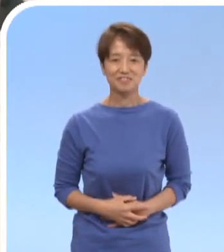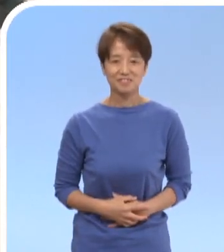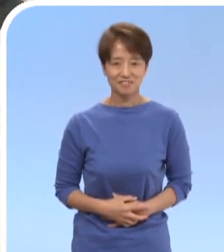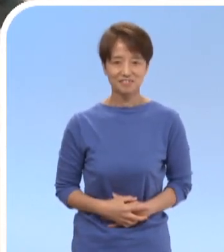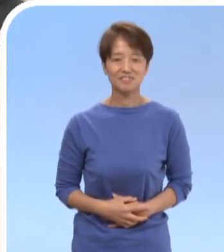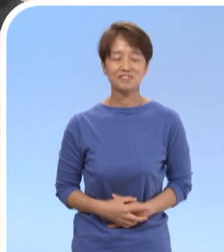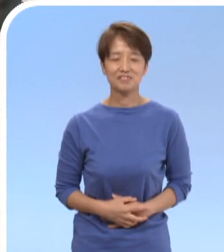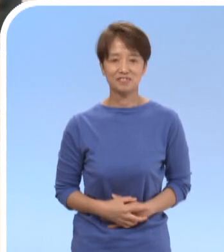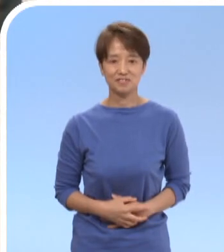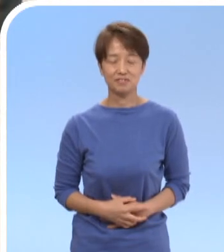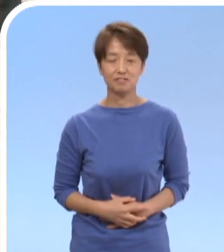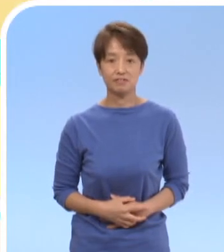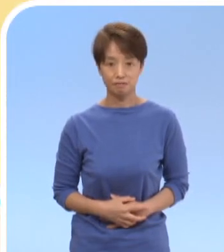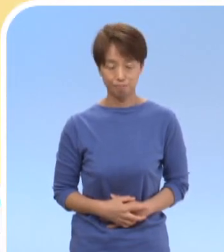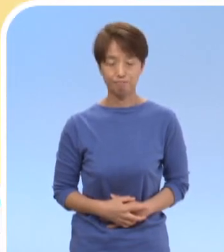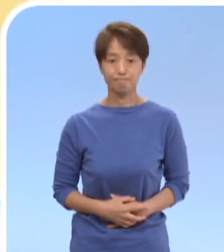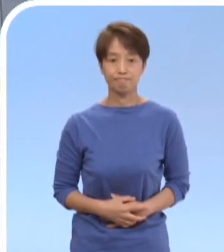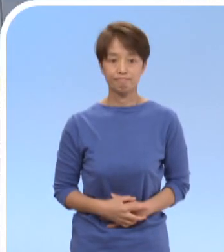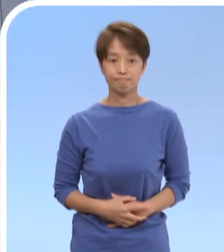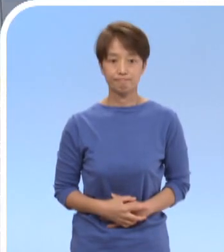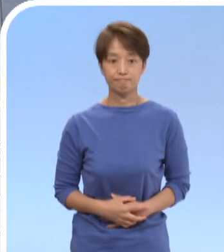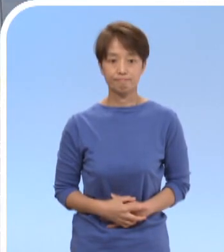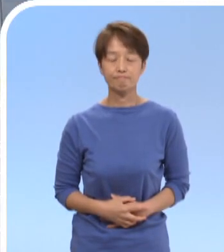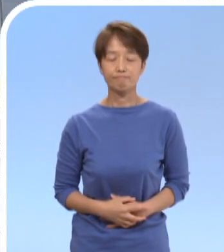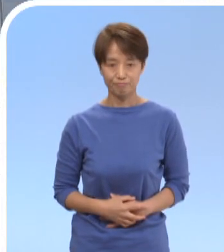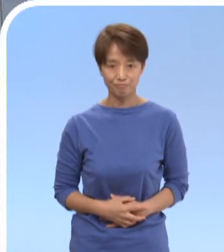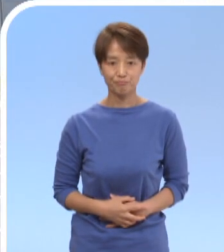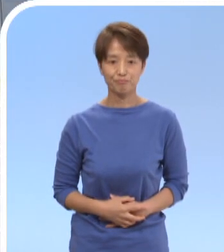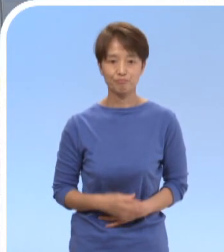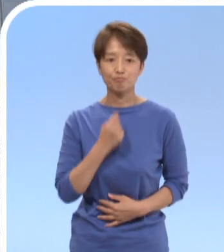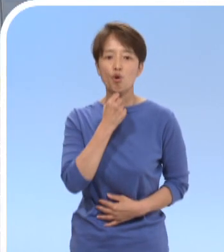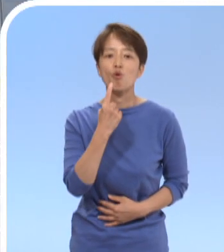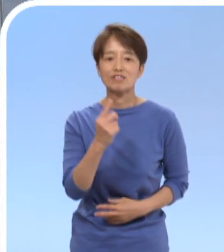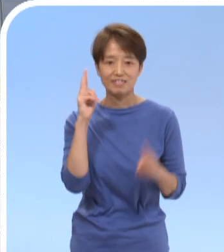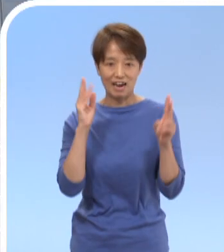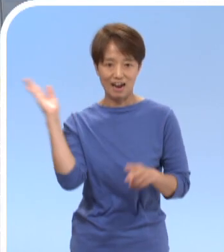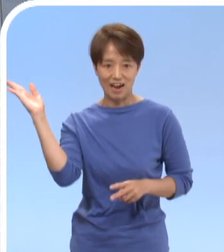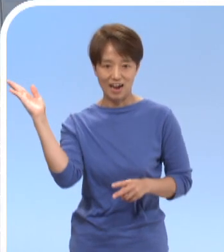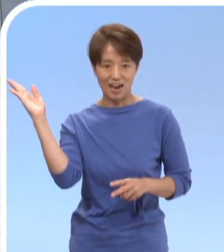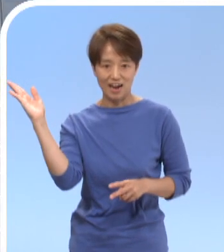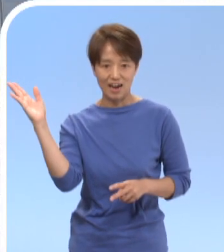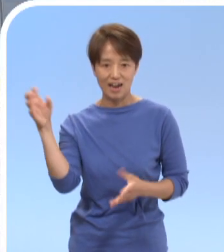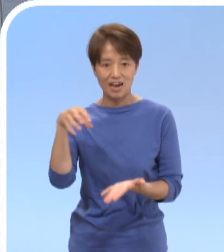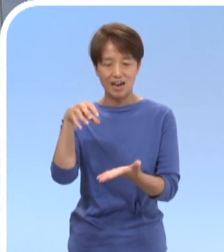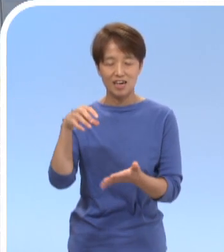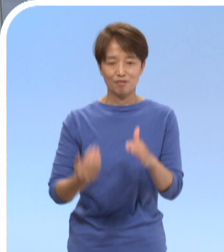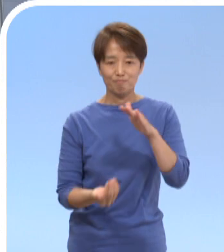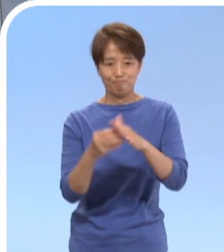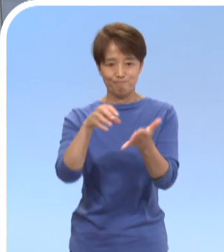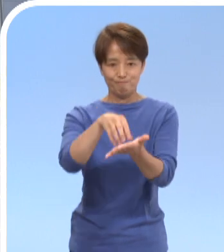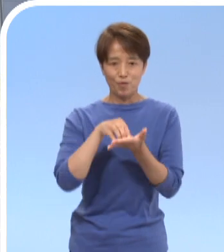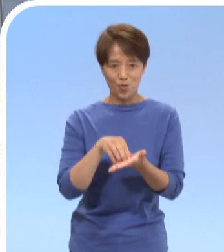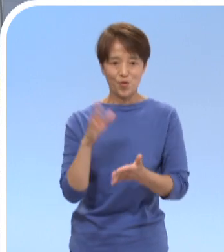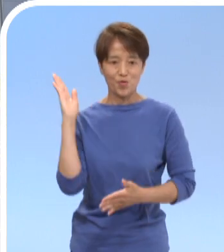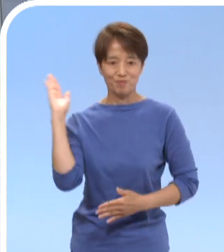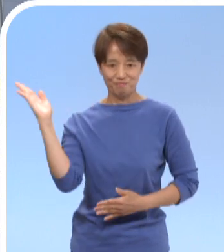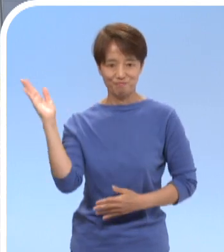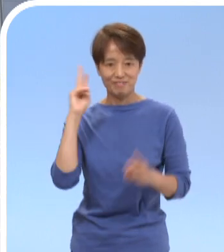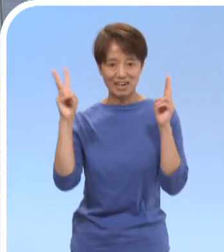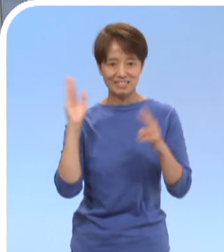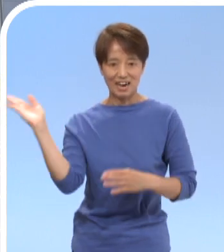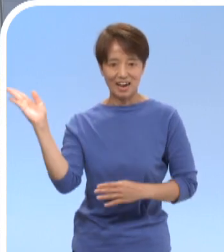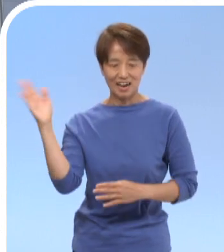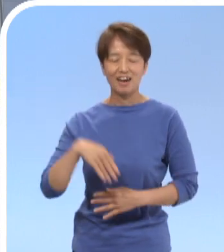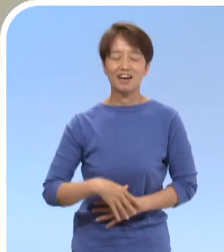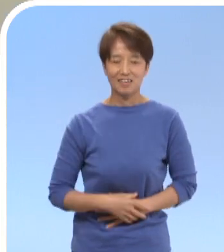やめて、そんな感じ食べないで。 もう一社、今年知事賞を受賞したシステムリサ